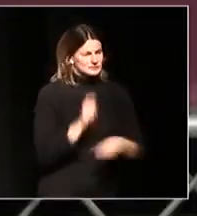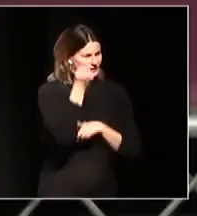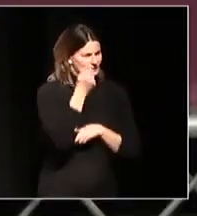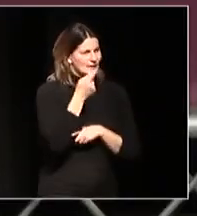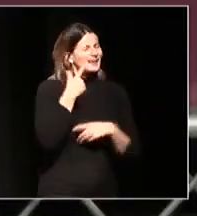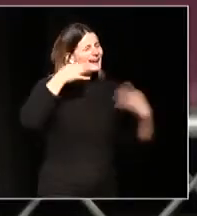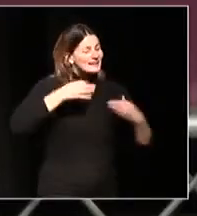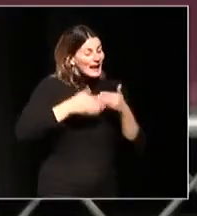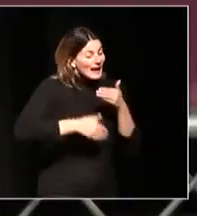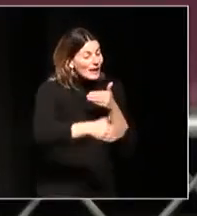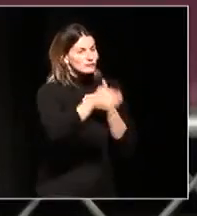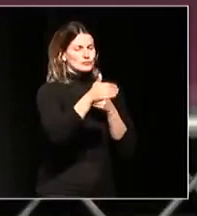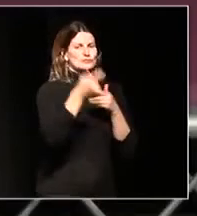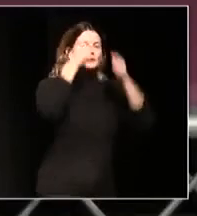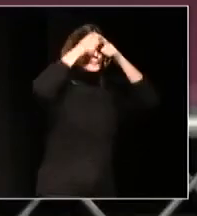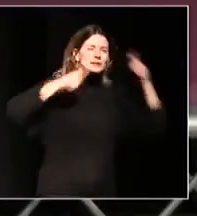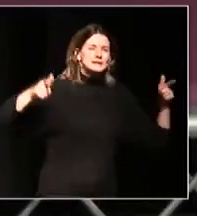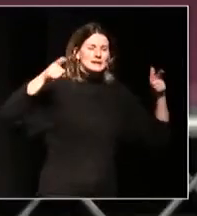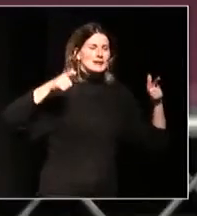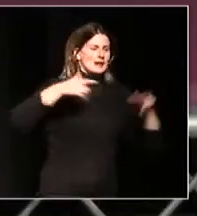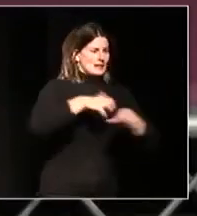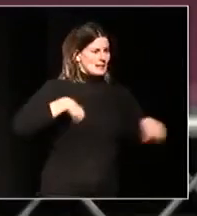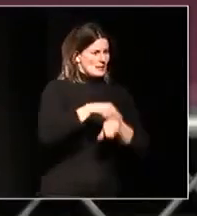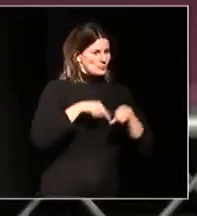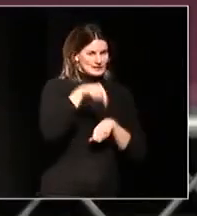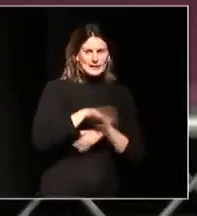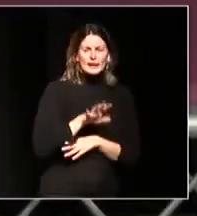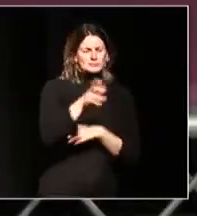aquest horitzó que imagina la majoria política del nostre país.